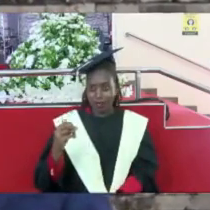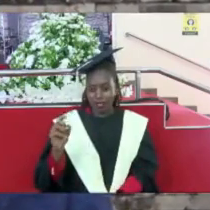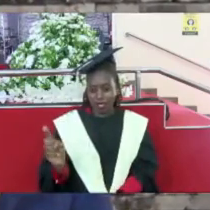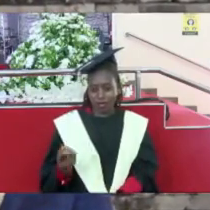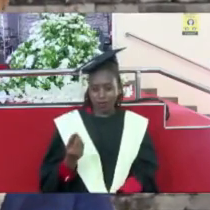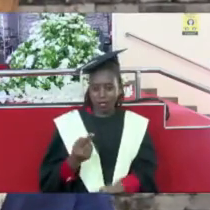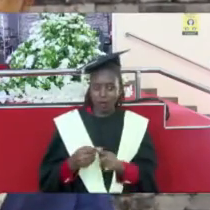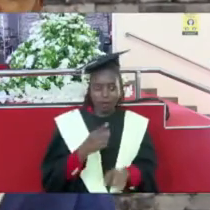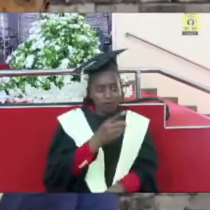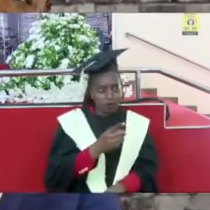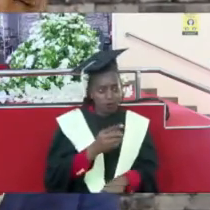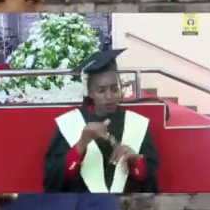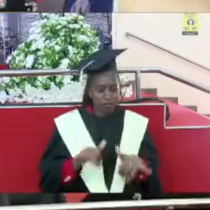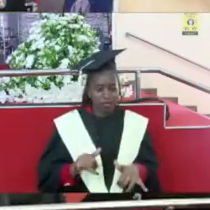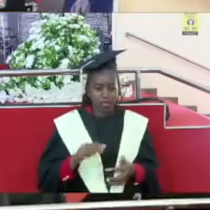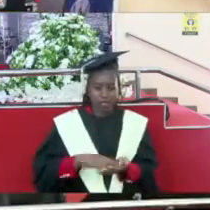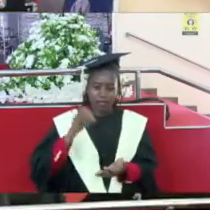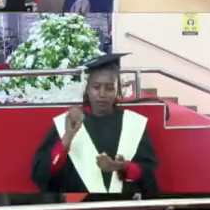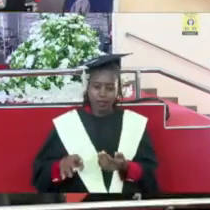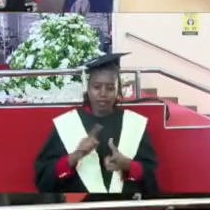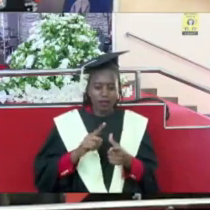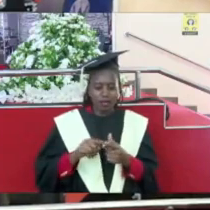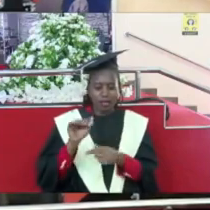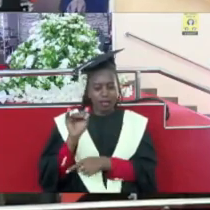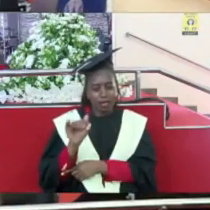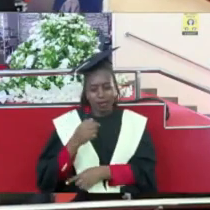120. Ili tu ukiniambia unaishi Mudhaiga.